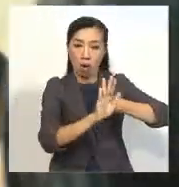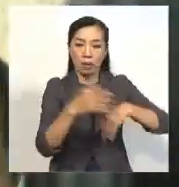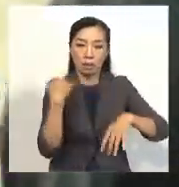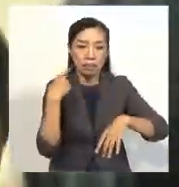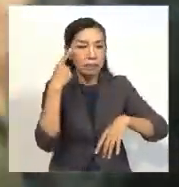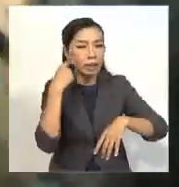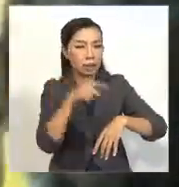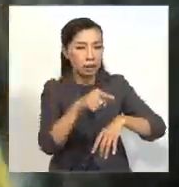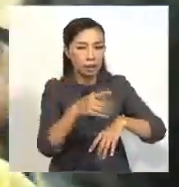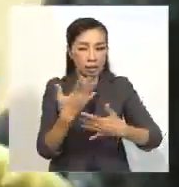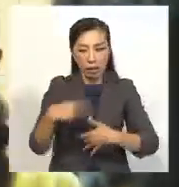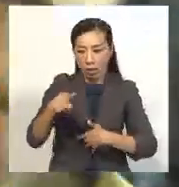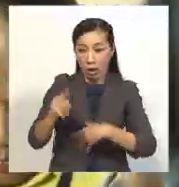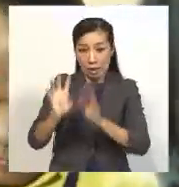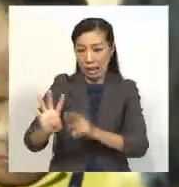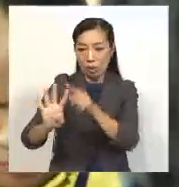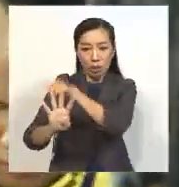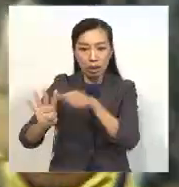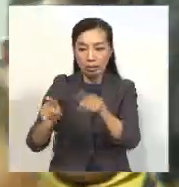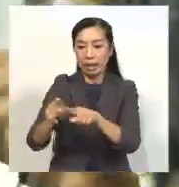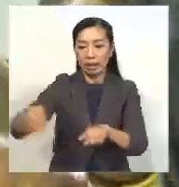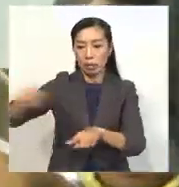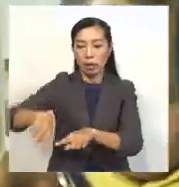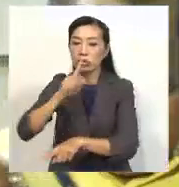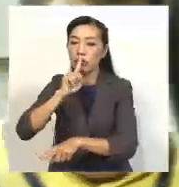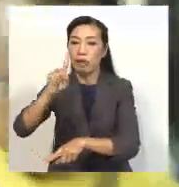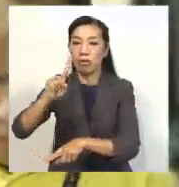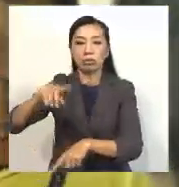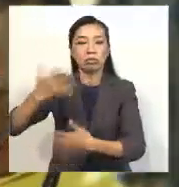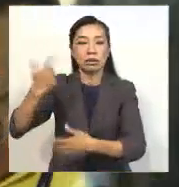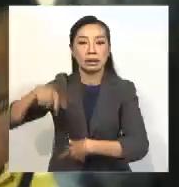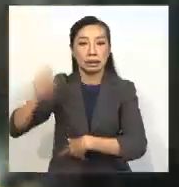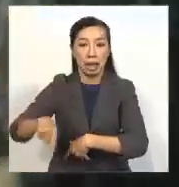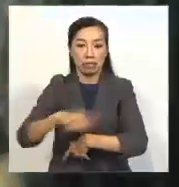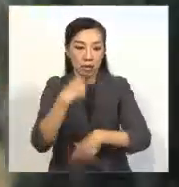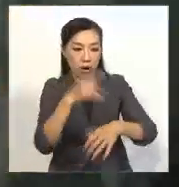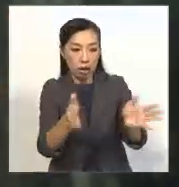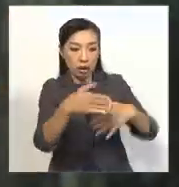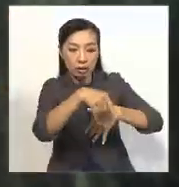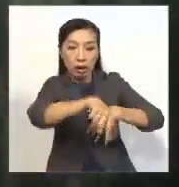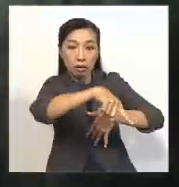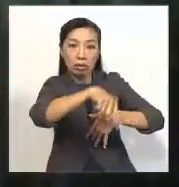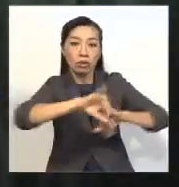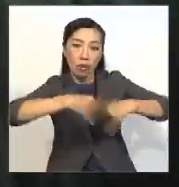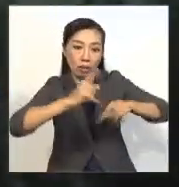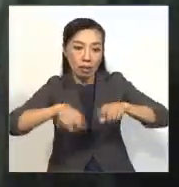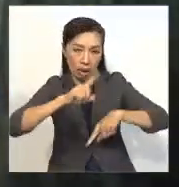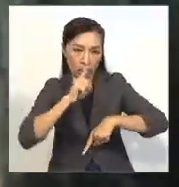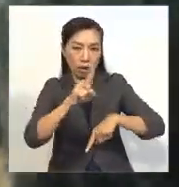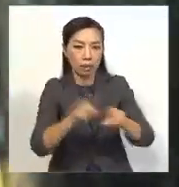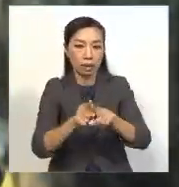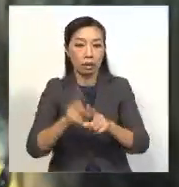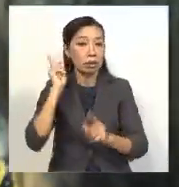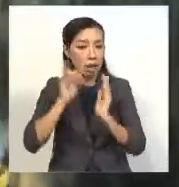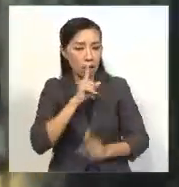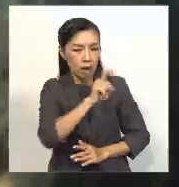ดถ้าเรารวบรวมหลักฐานคนเล่นที่สามารถตามได้ก็ต้องฟ้องทั้งหมดทุกคนที่เกี่ยวข้องครับ อย่างเบื้องต้นมีใครบ้างที่เข้าข่ายว่าจะ